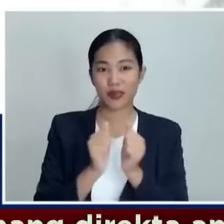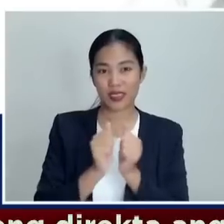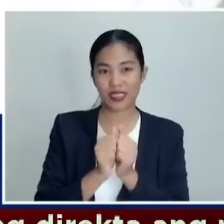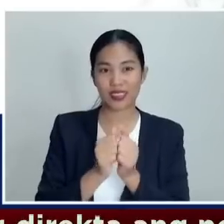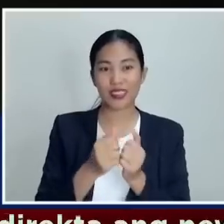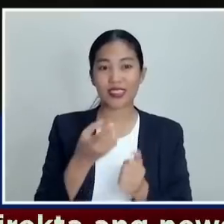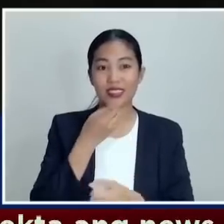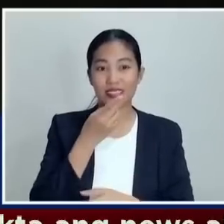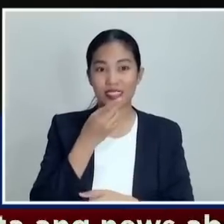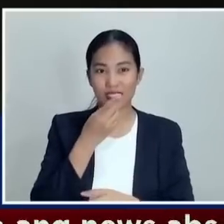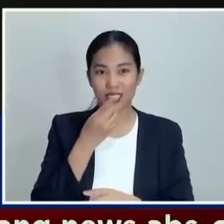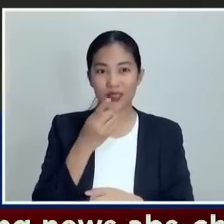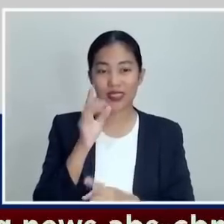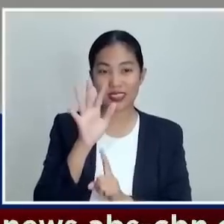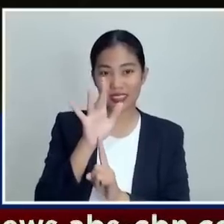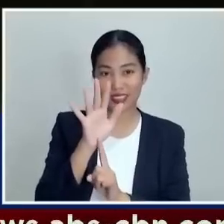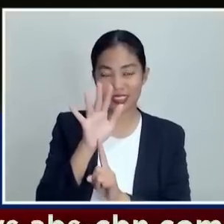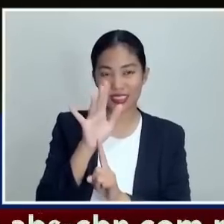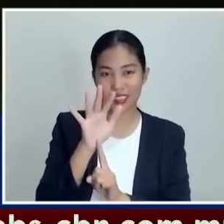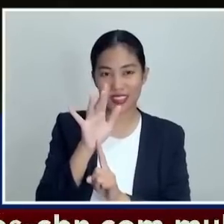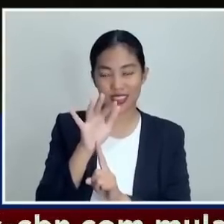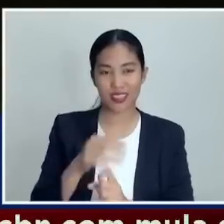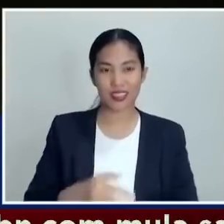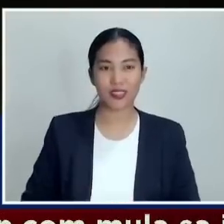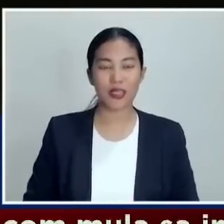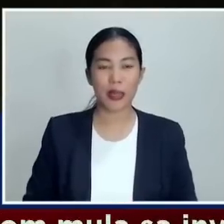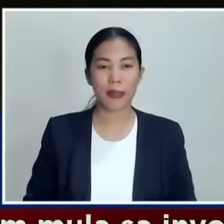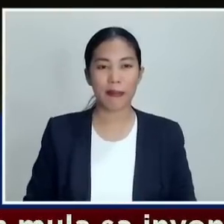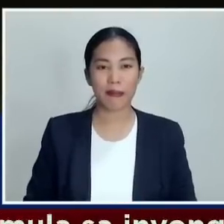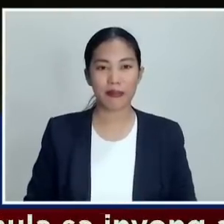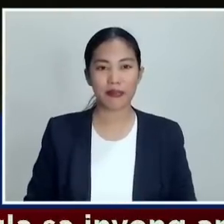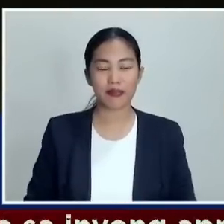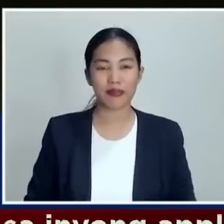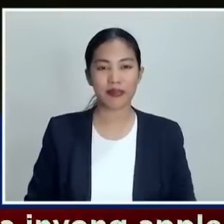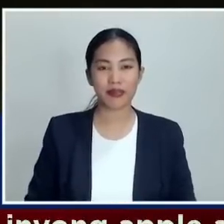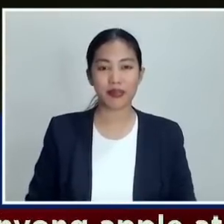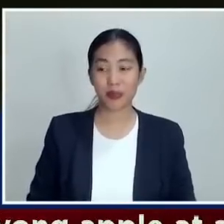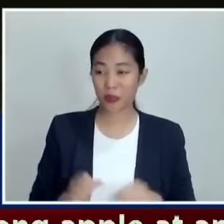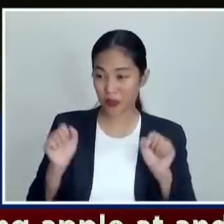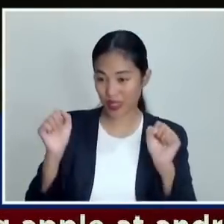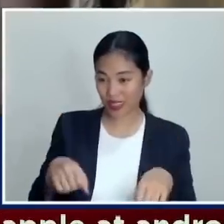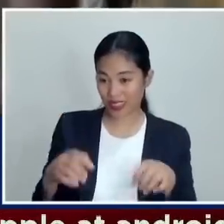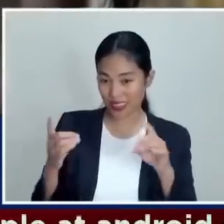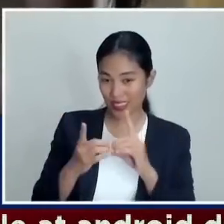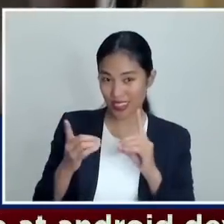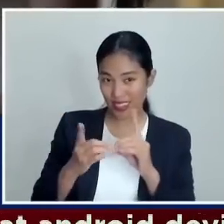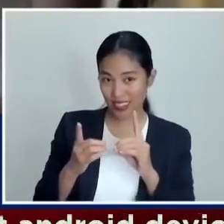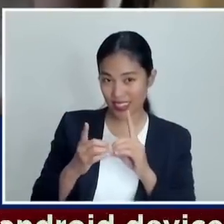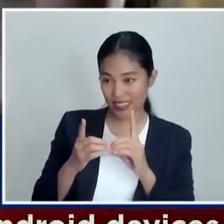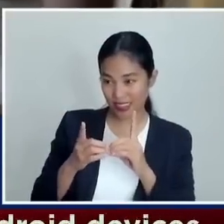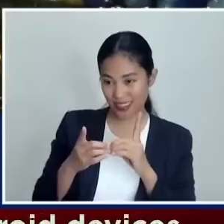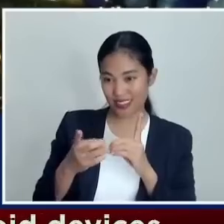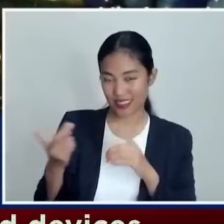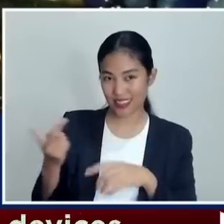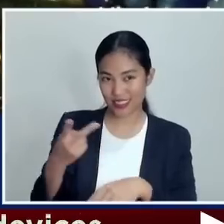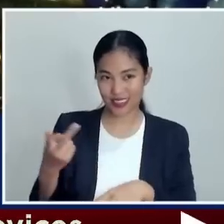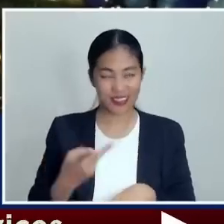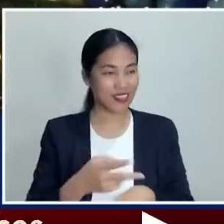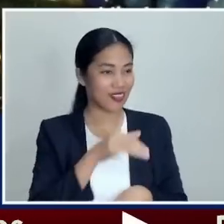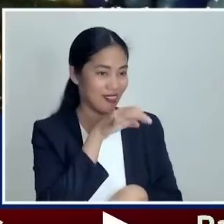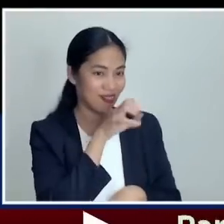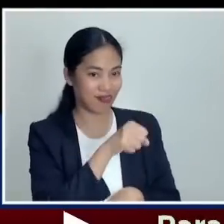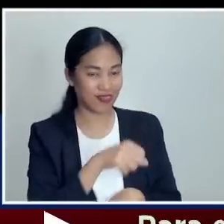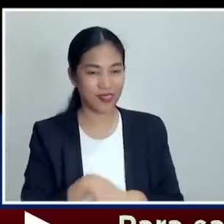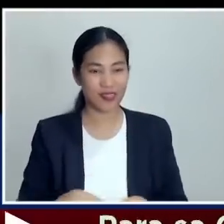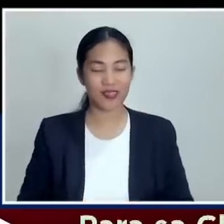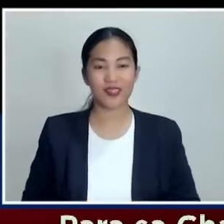date. May mag-isa pang 2 months. Pwede ka ba maging ka-date sa prom? Yes. Yes! Oy, nag-yes! Sobra